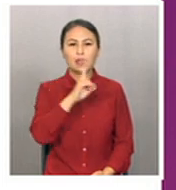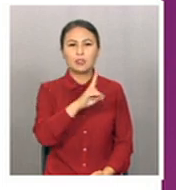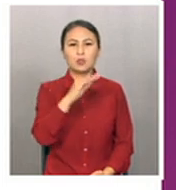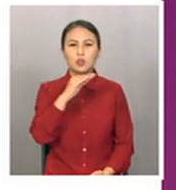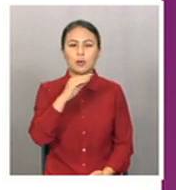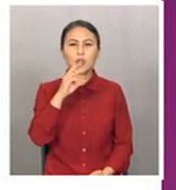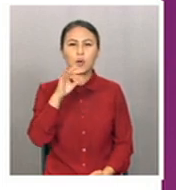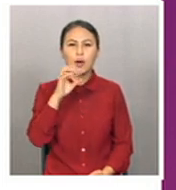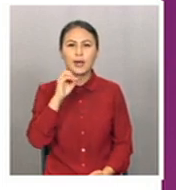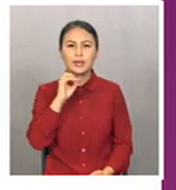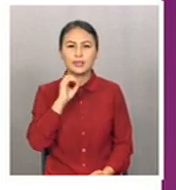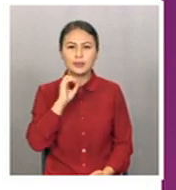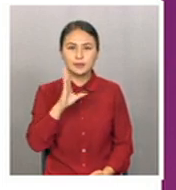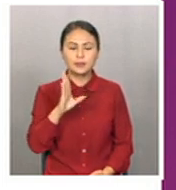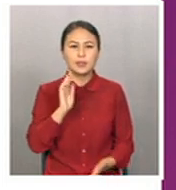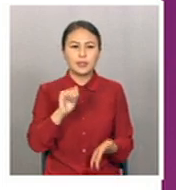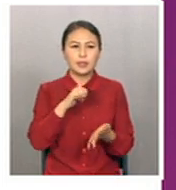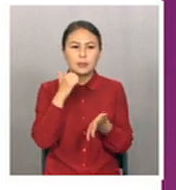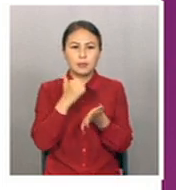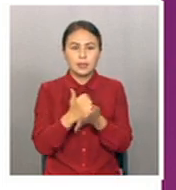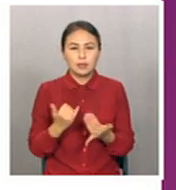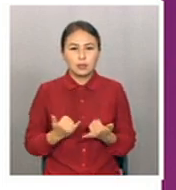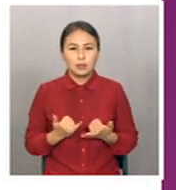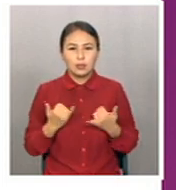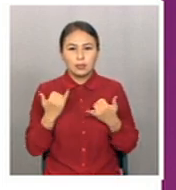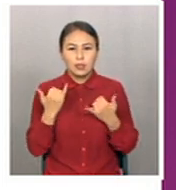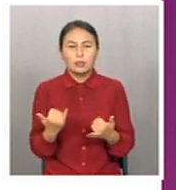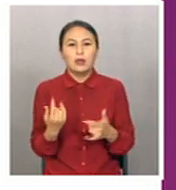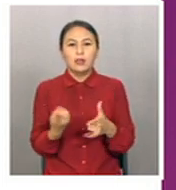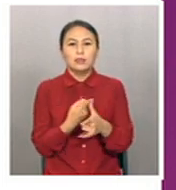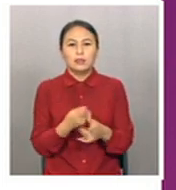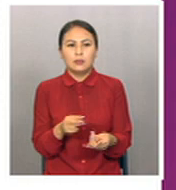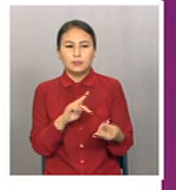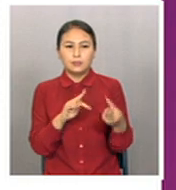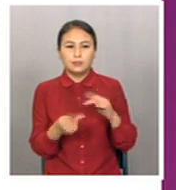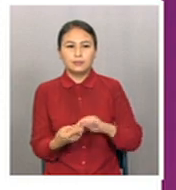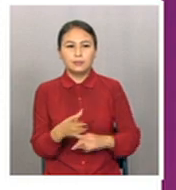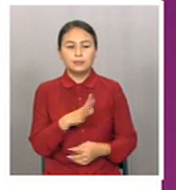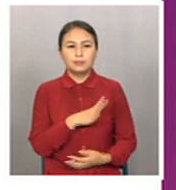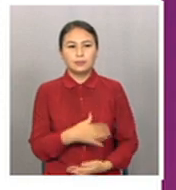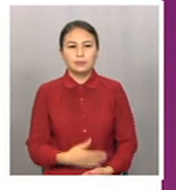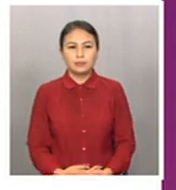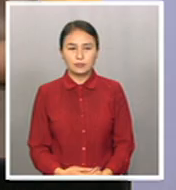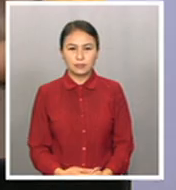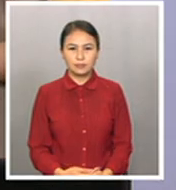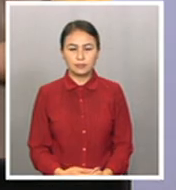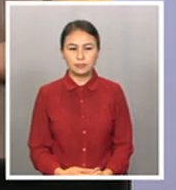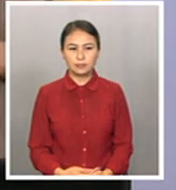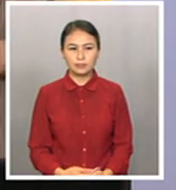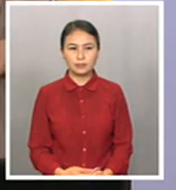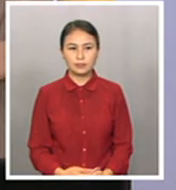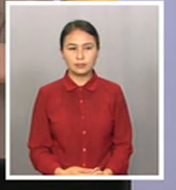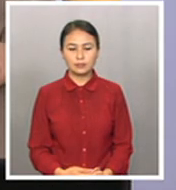Тоқаев елбасының құрметіне қаланың атауын Нұрсұлтан қаласы деп өзгертті.